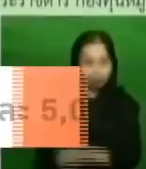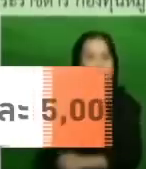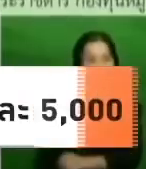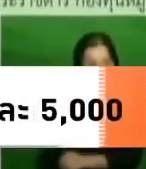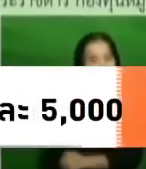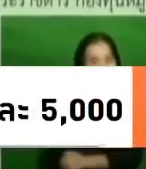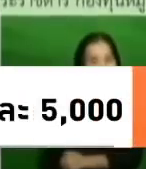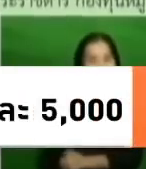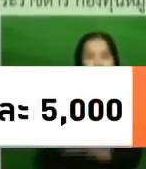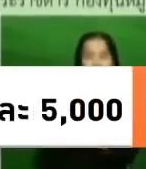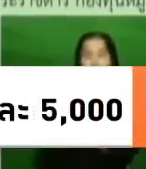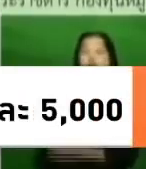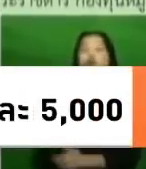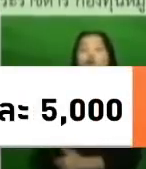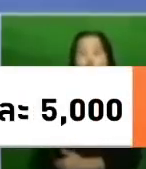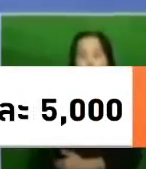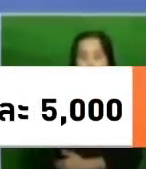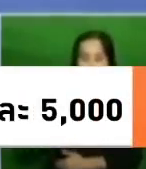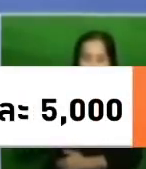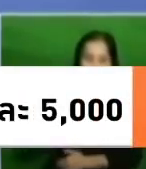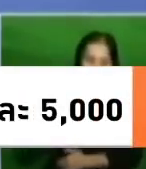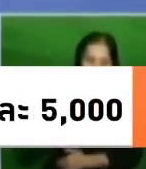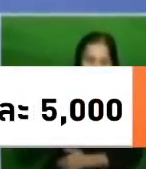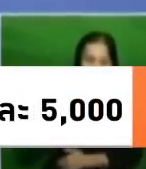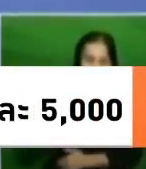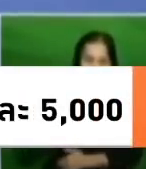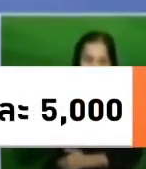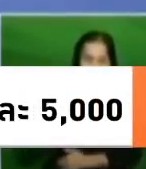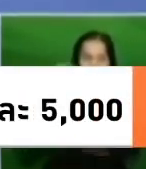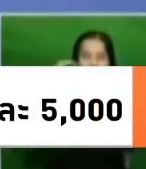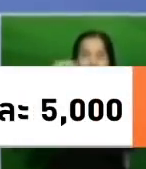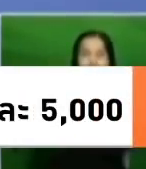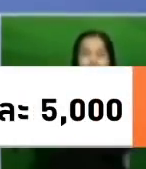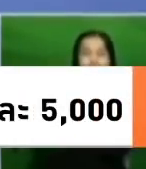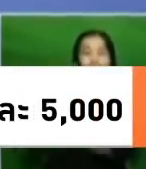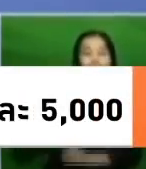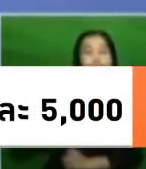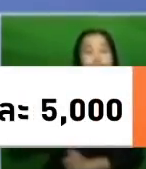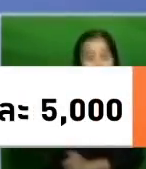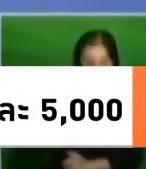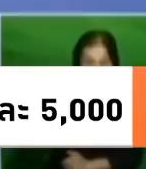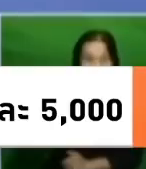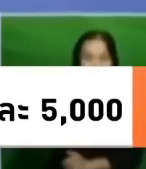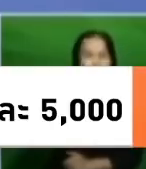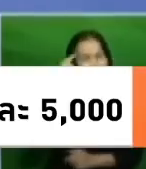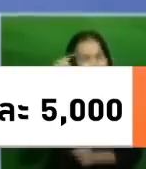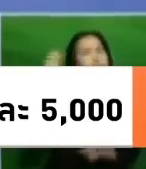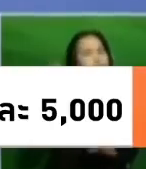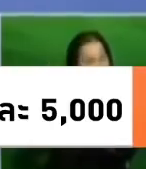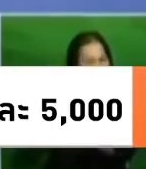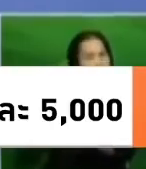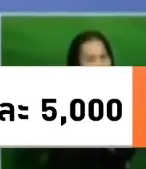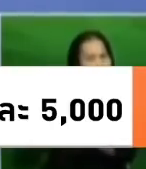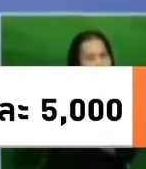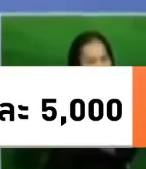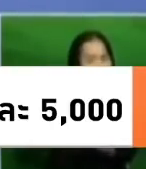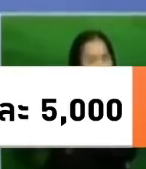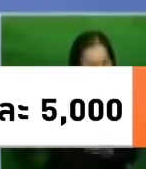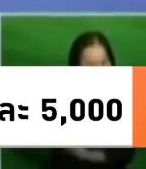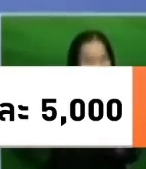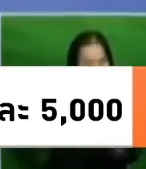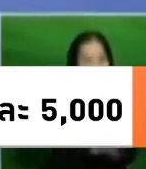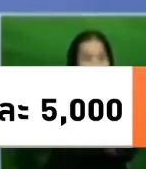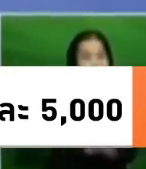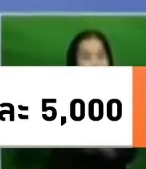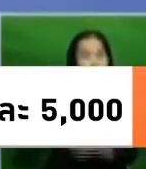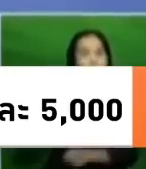ฉะนั้นวงเงินเนี่ยหมื่นเดียวด้วยเขาคิดว่าอันนี้น่าจะเพียงพอในการหล่อเลี้ยงตรงนี้